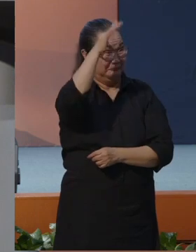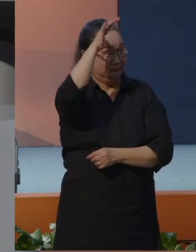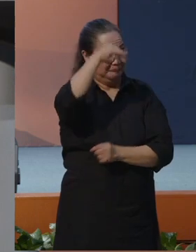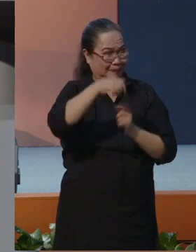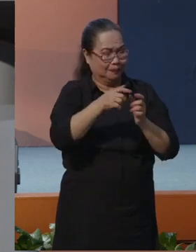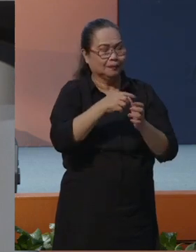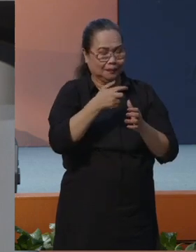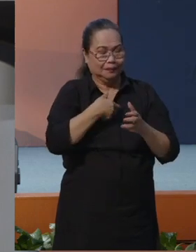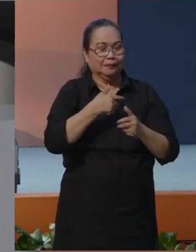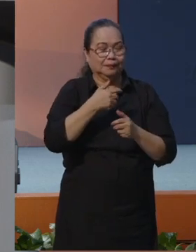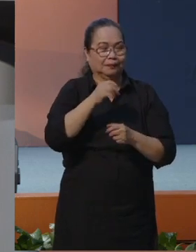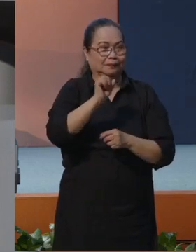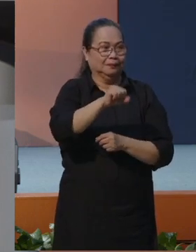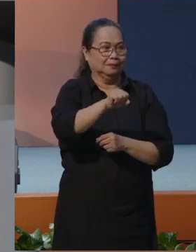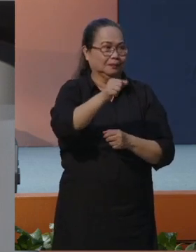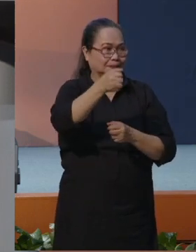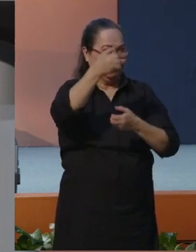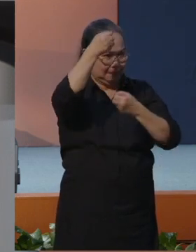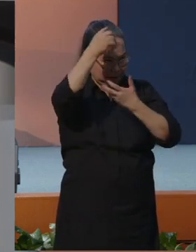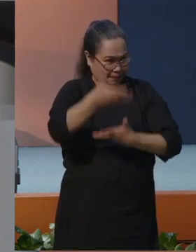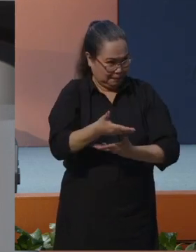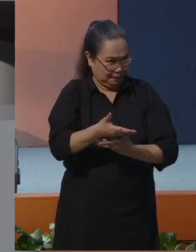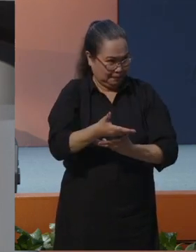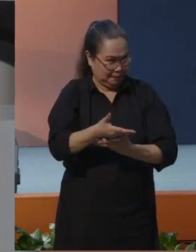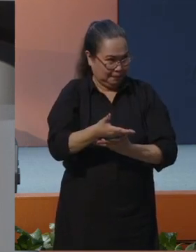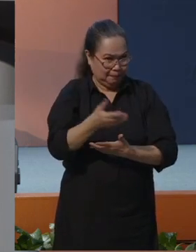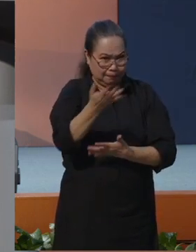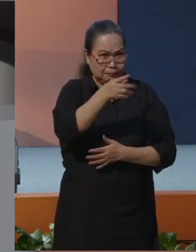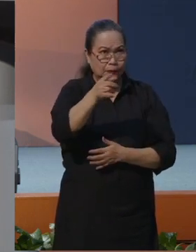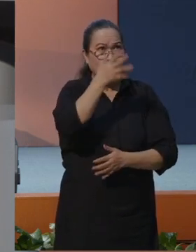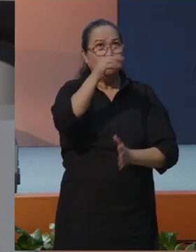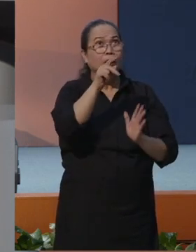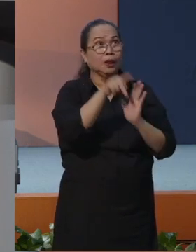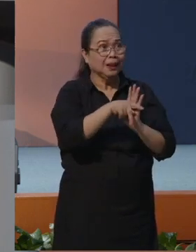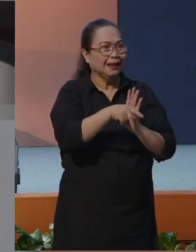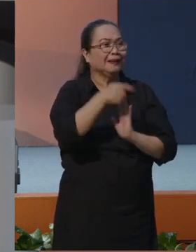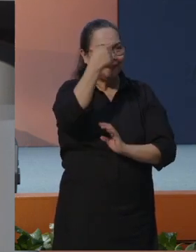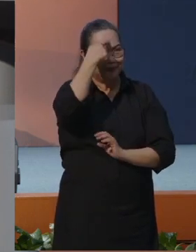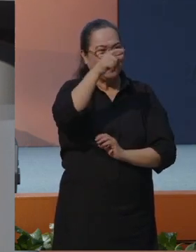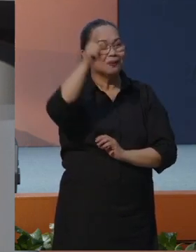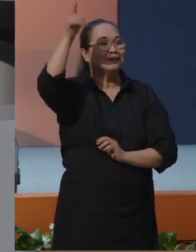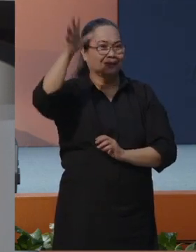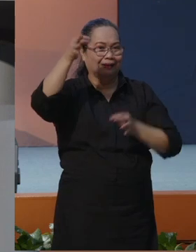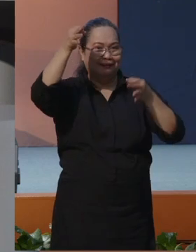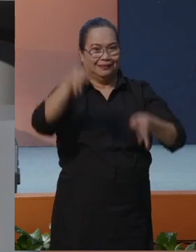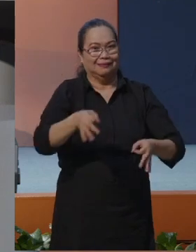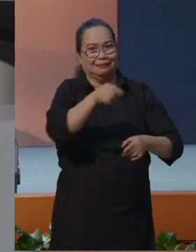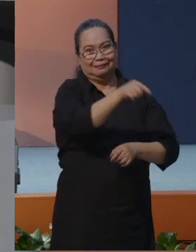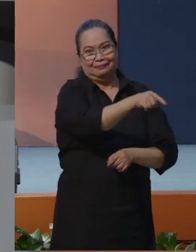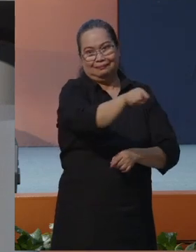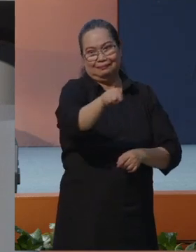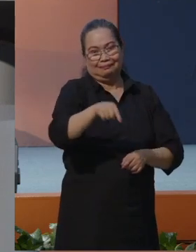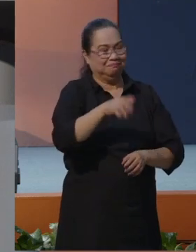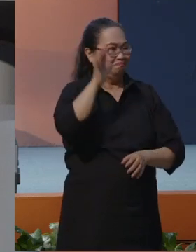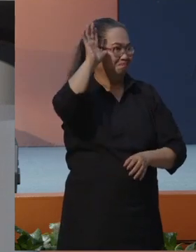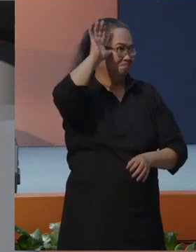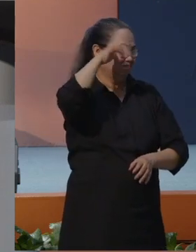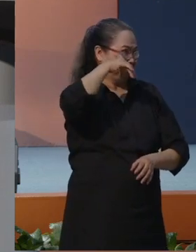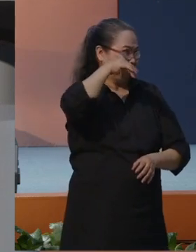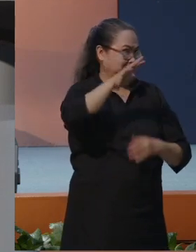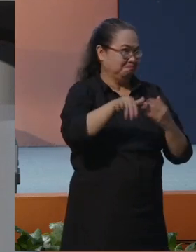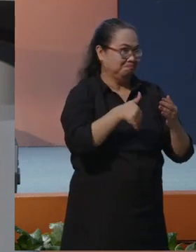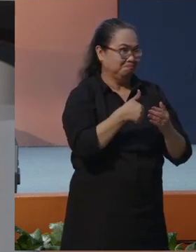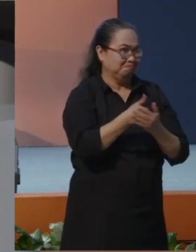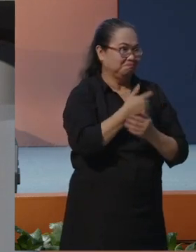binasa natin kanina, He left none remaining, but devoted to destruction all